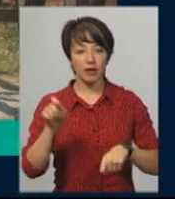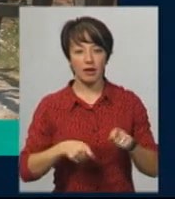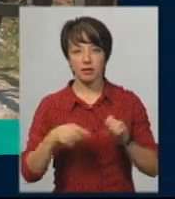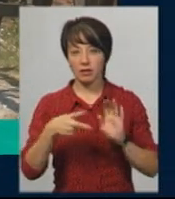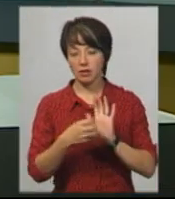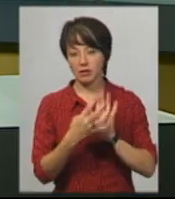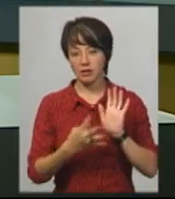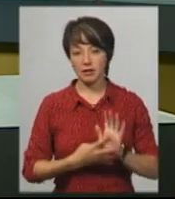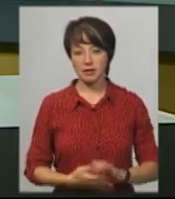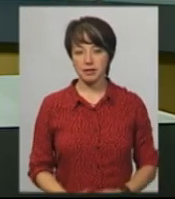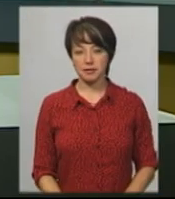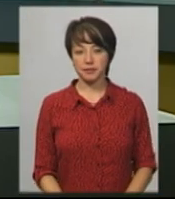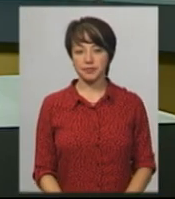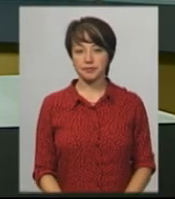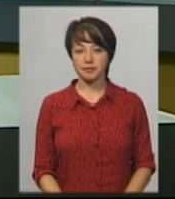«Вервольф-2019».